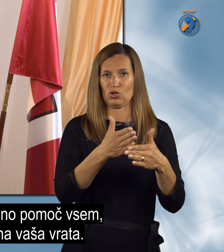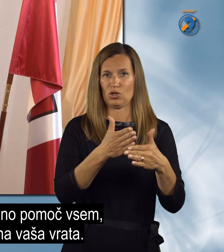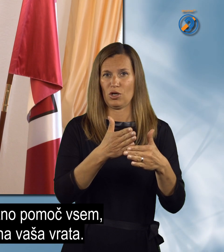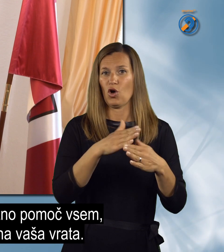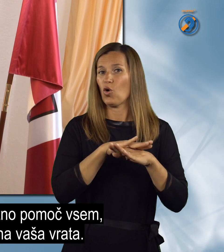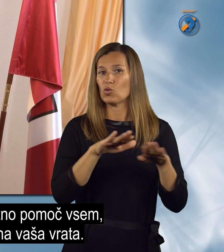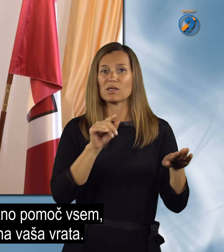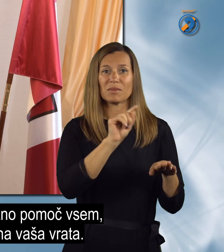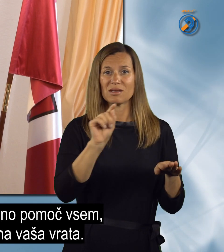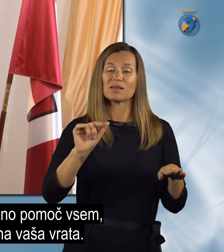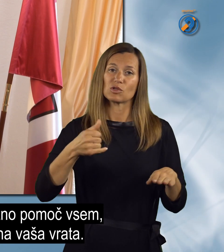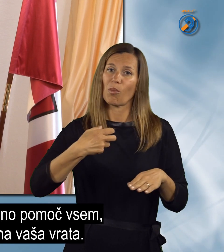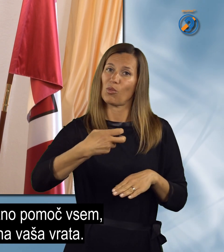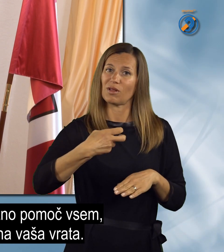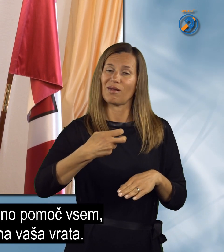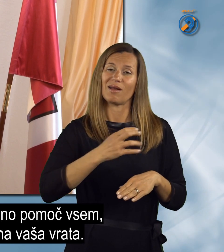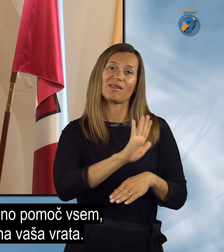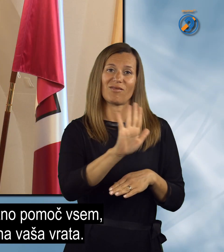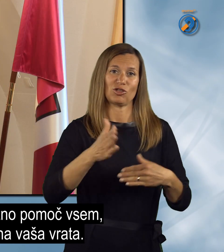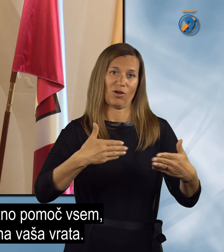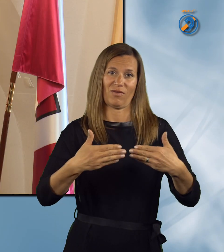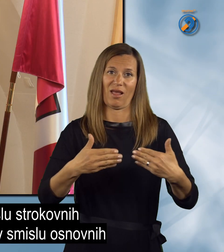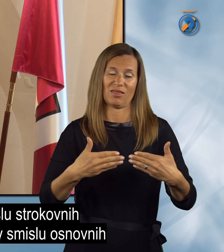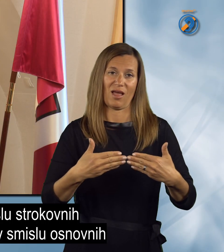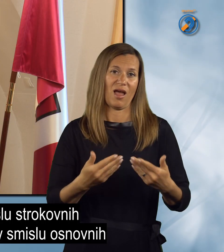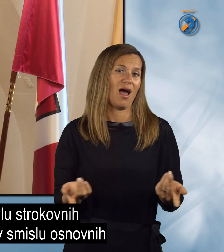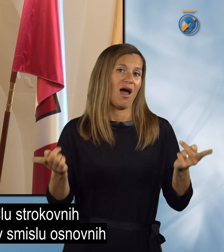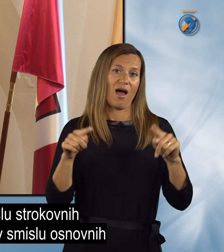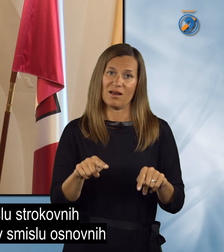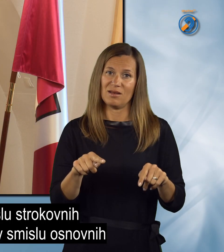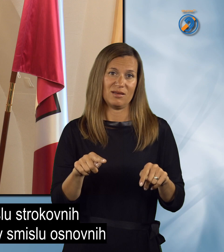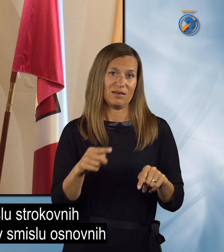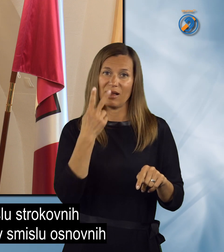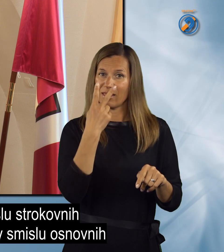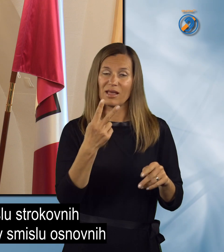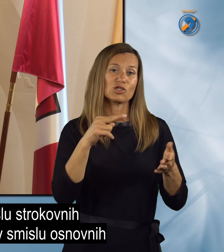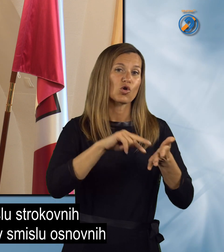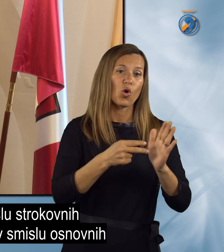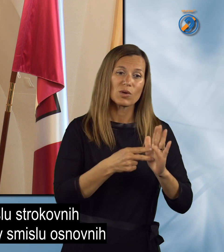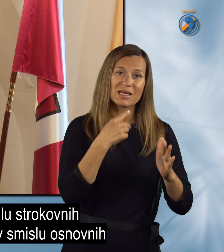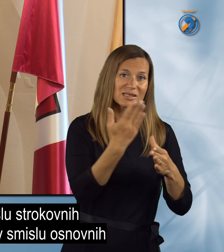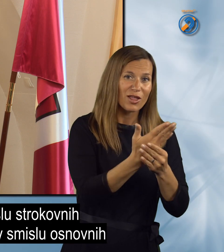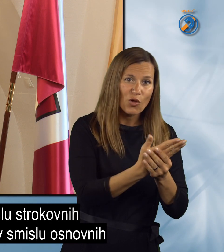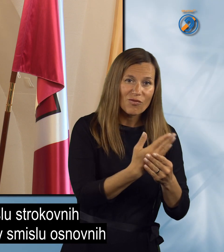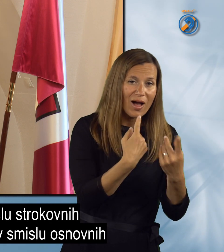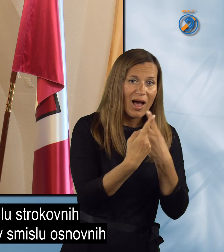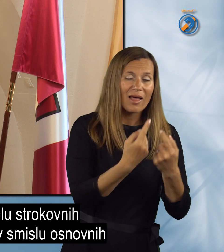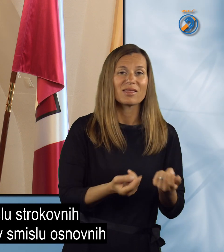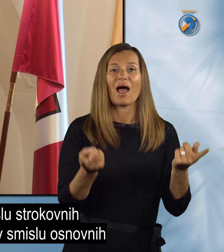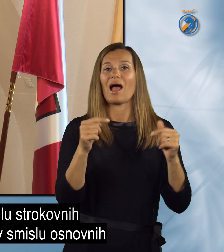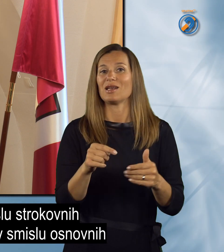vsem, ki so potrkali na vaša vrata. Bodisi v smislu strokovnih svetovanj, bodisi v